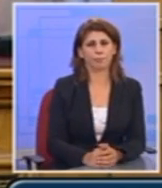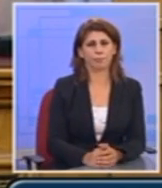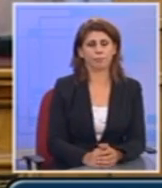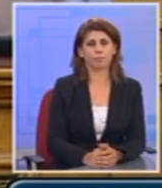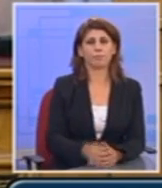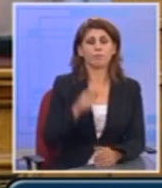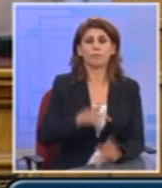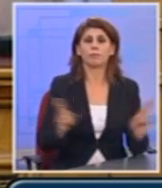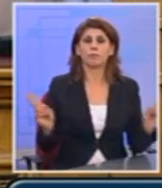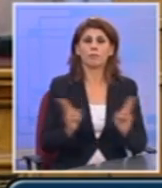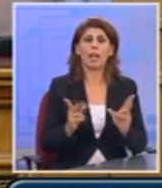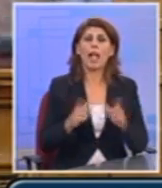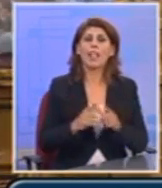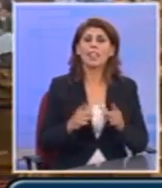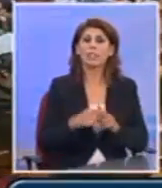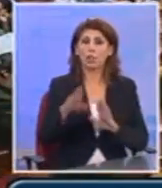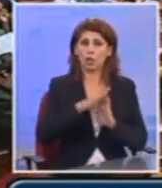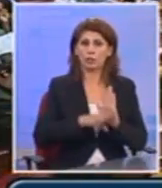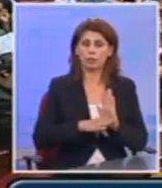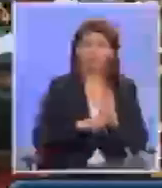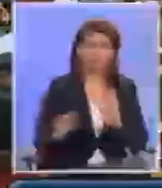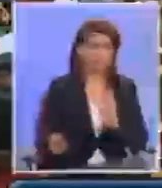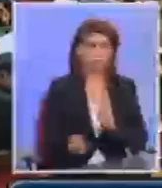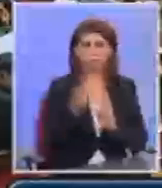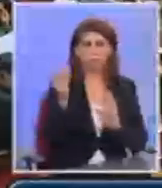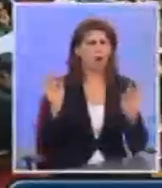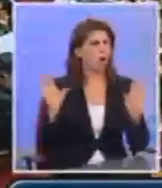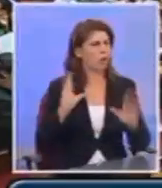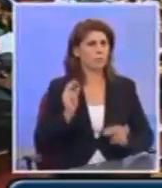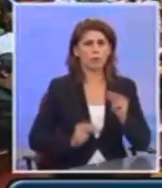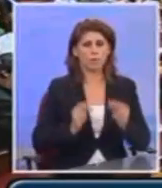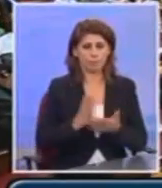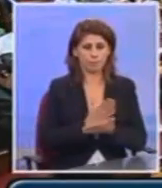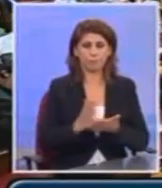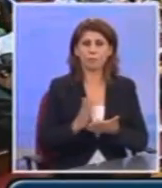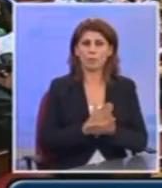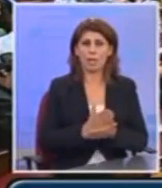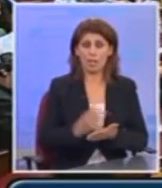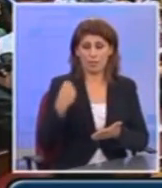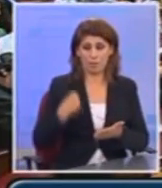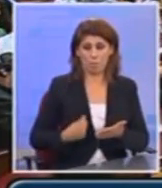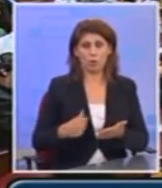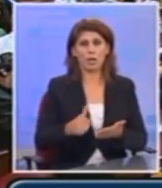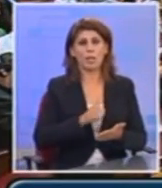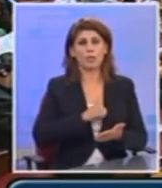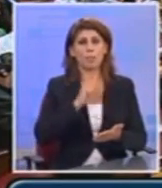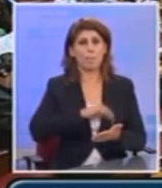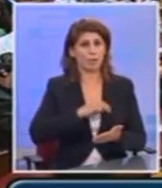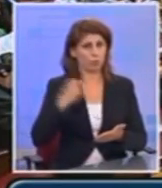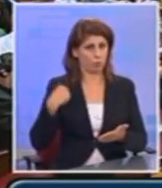αυτό το σύντομο ενδεικτικό κατάλογο προκύπτει αβίαστα ότι η διάκριση μεταξύ δημόσιας και ιδιωτικής περιουσίας του